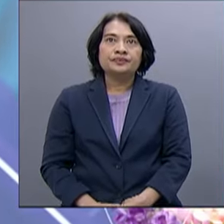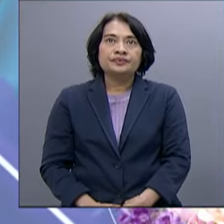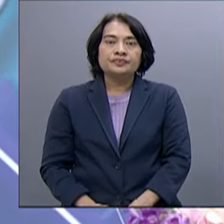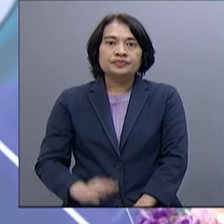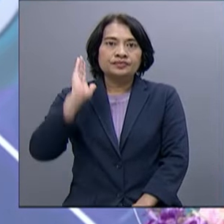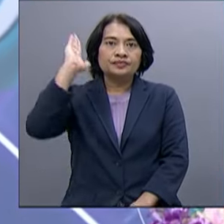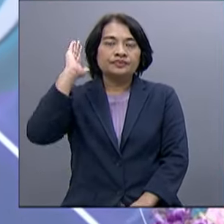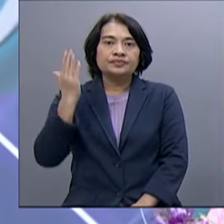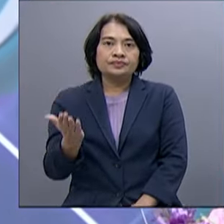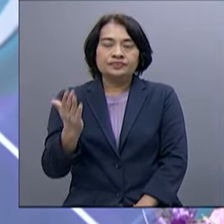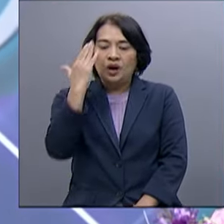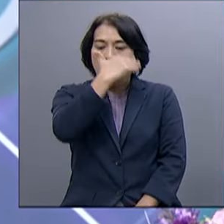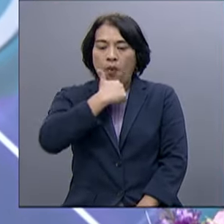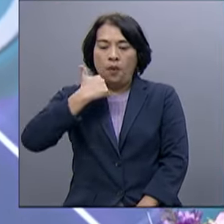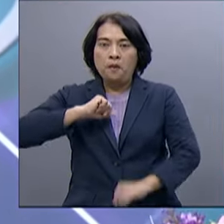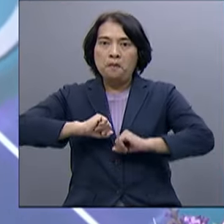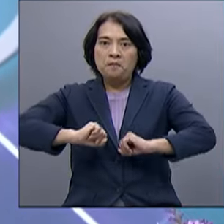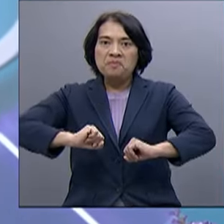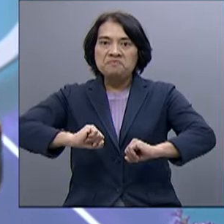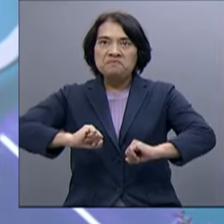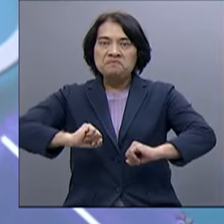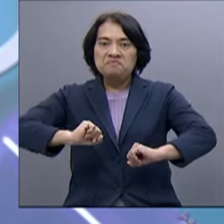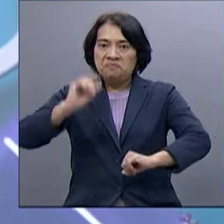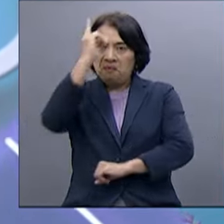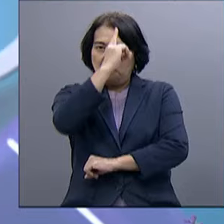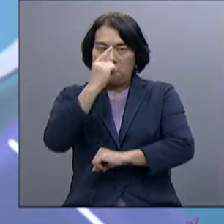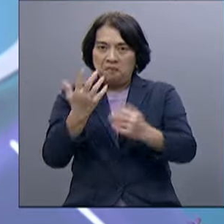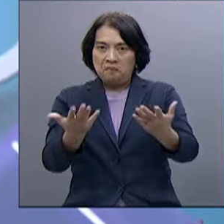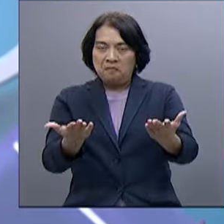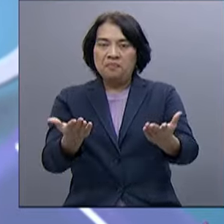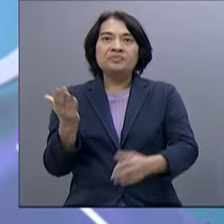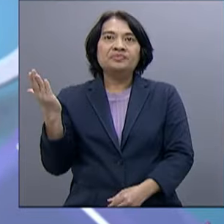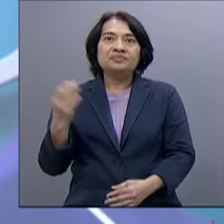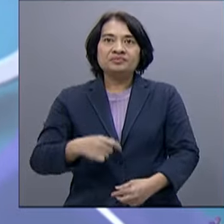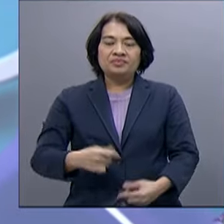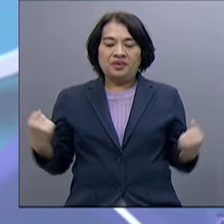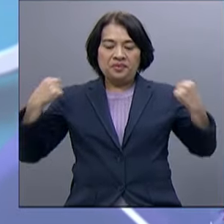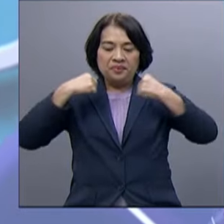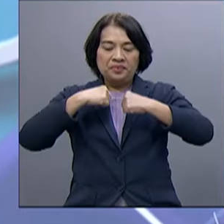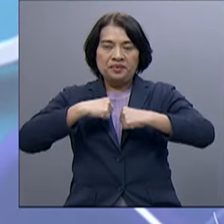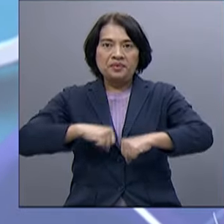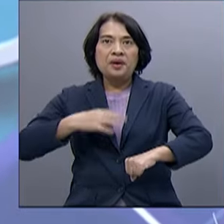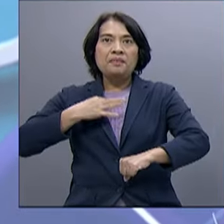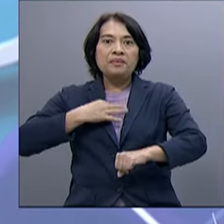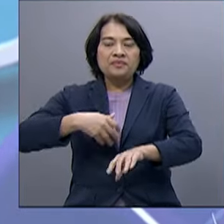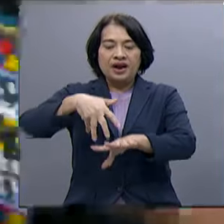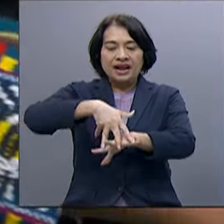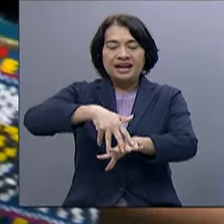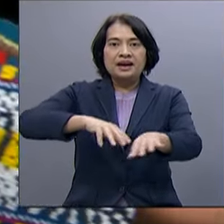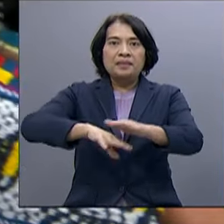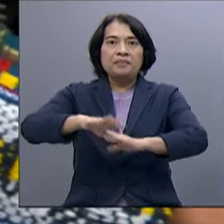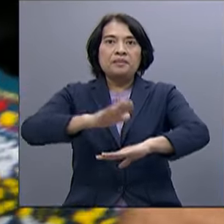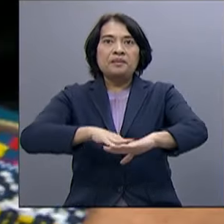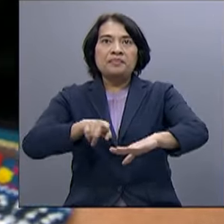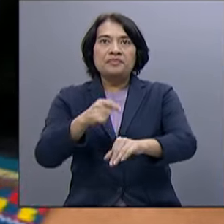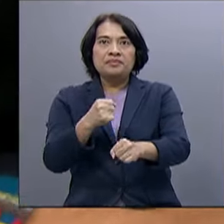ายสุดหล่อแต่งตัวมอดแมนหุ่นปานดาราโก้วันนี้ด้วยแจ็คเก็ตผ้าฝ้ายทอมือปกเชิ้ตมีซิปหน้